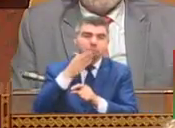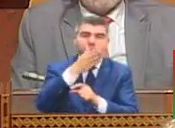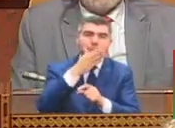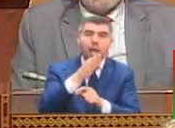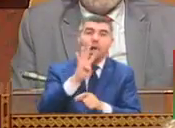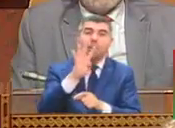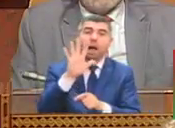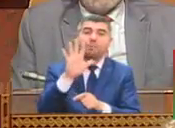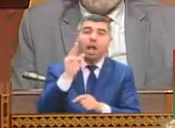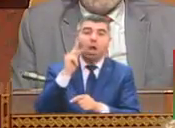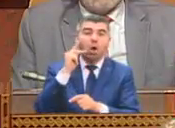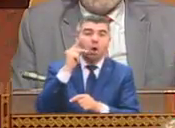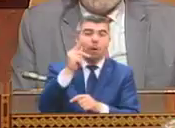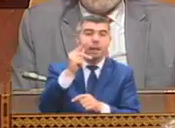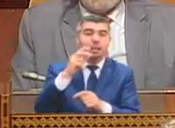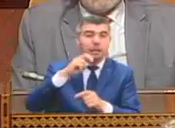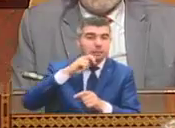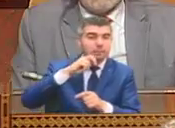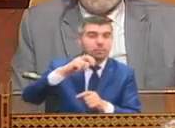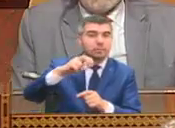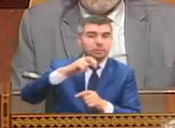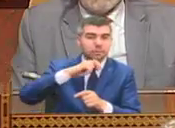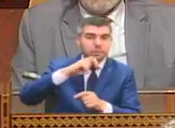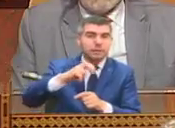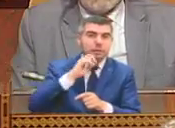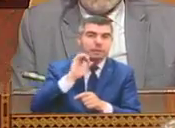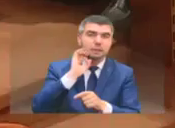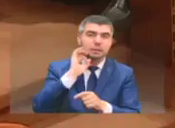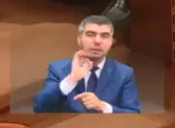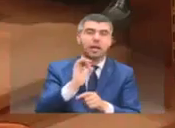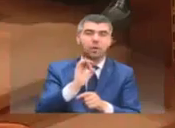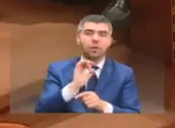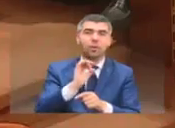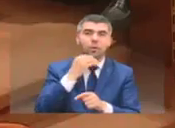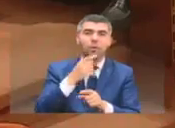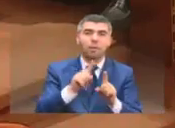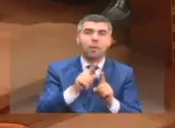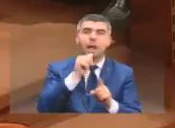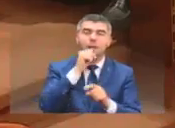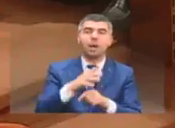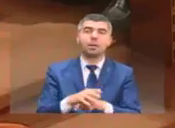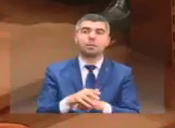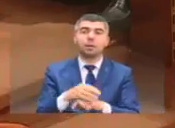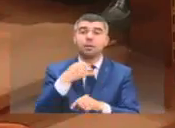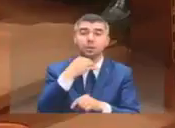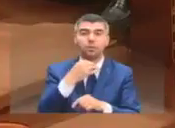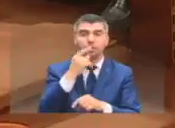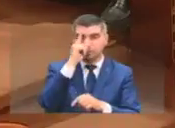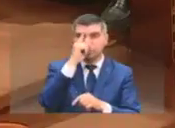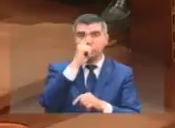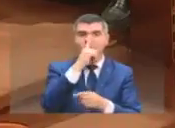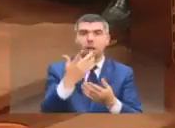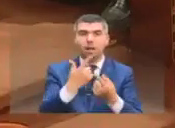4 حتى 5 الكيلومتر، وهما كيدخلوا في ديك 96% ديال التزويد العالم القروي، اي محسوبين انهم كيوصلهم. نتمنى السيده الوزيره تدخل